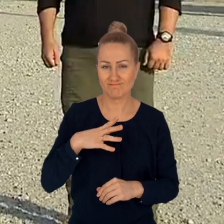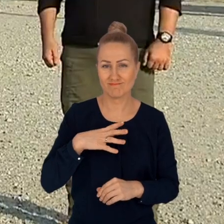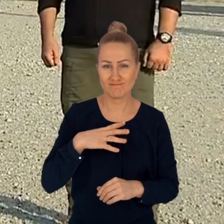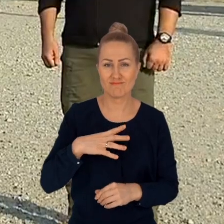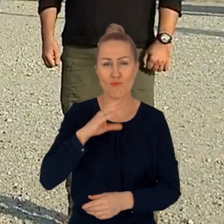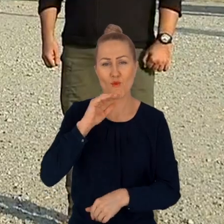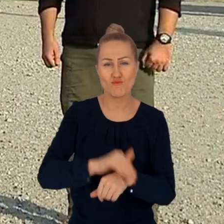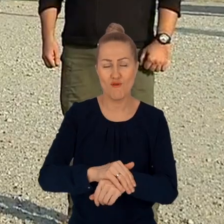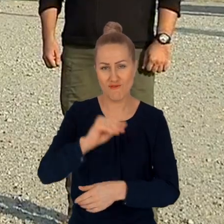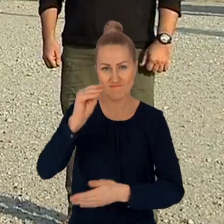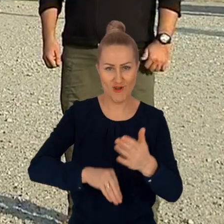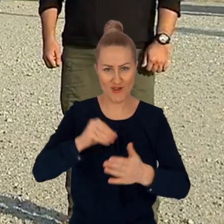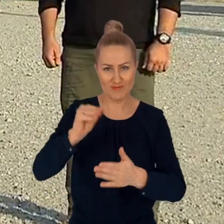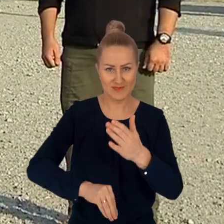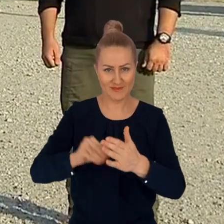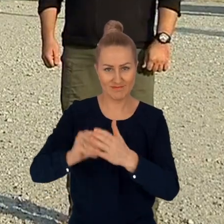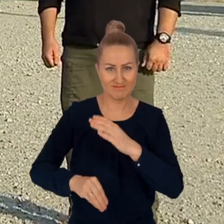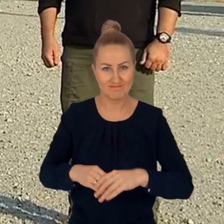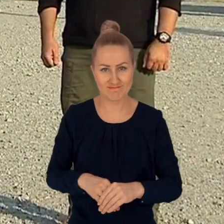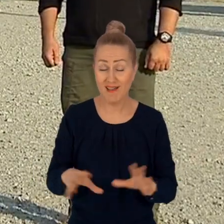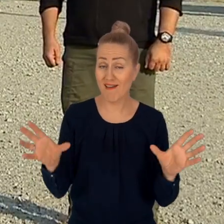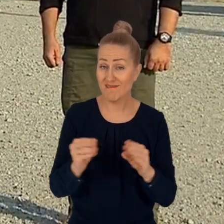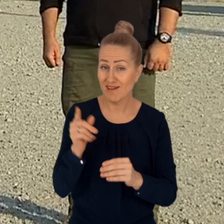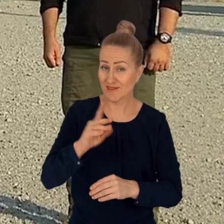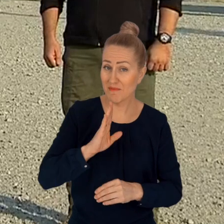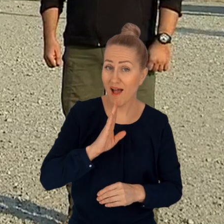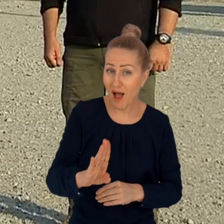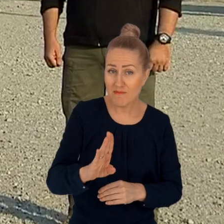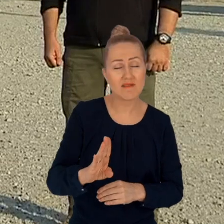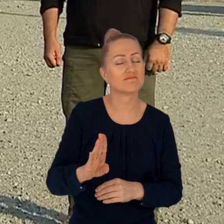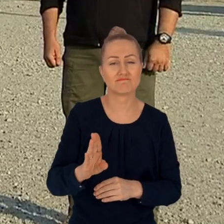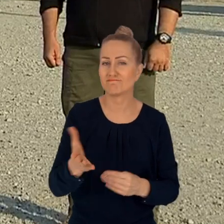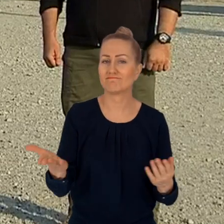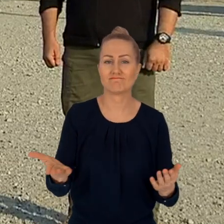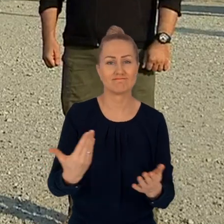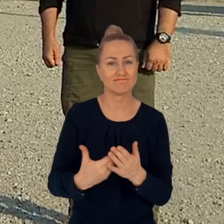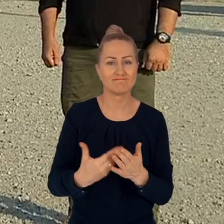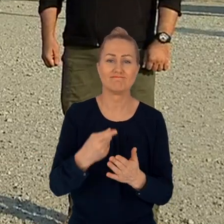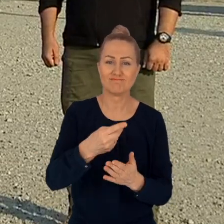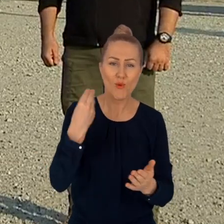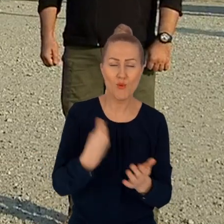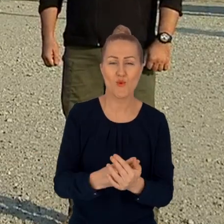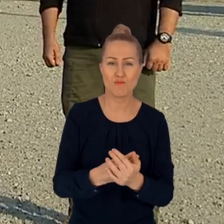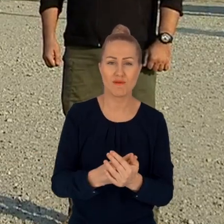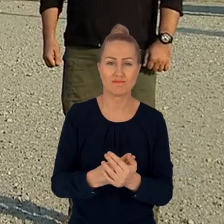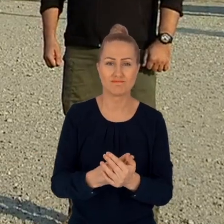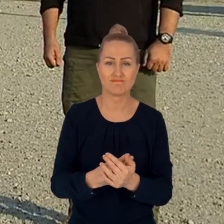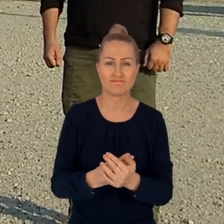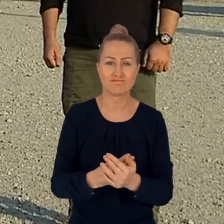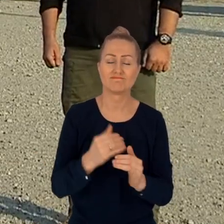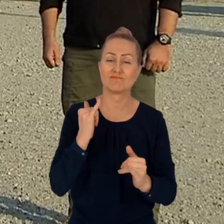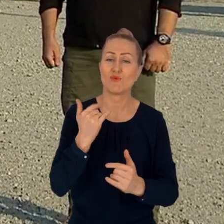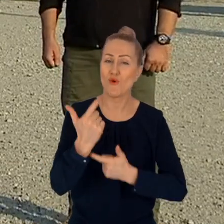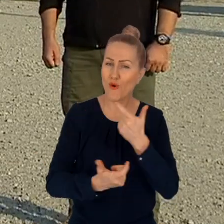podpisywał umowę ze Stanami Zjednoczonymi na sprzedaż,